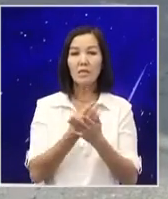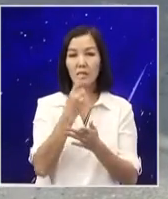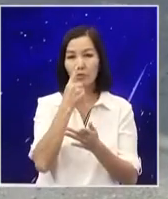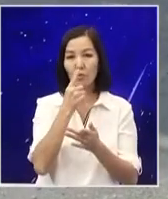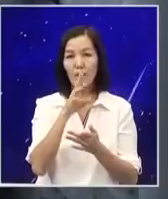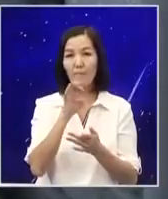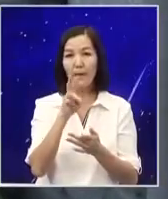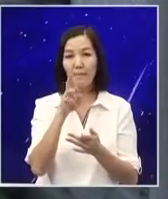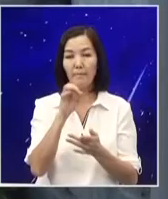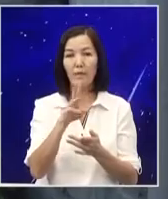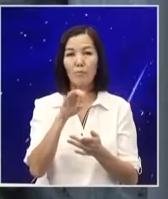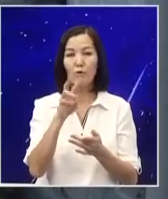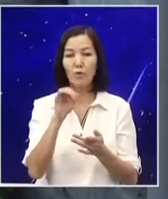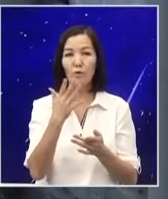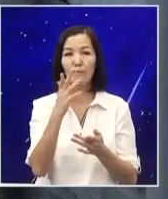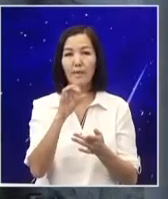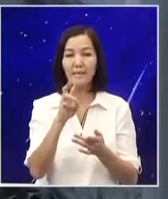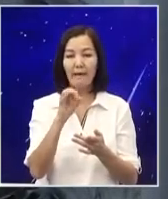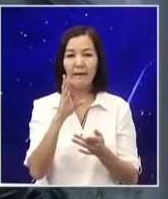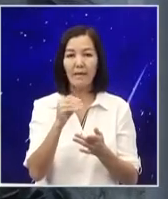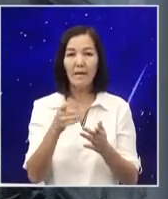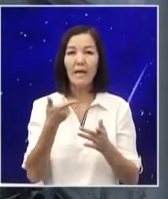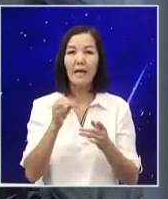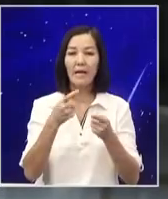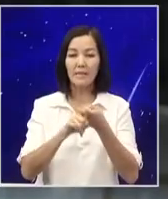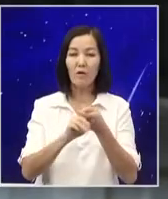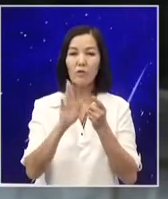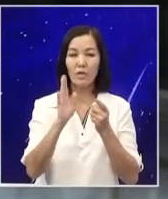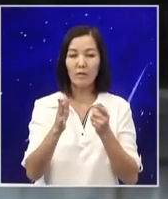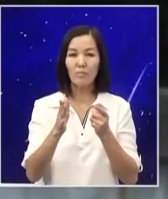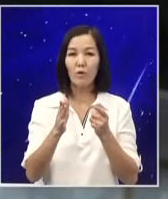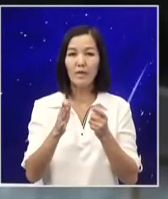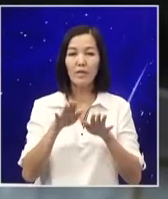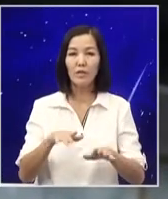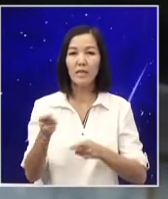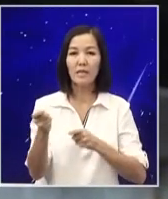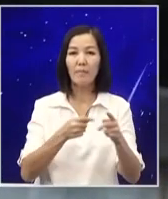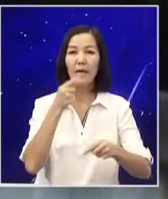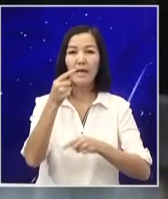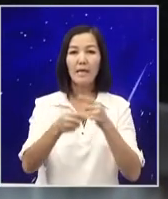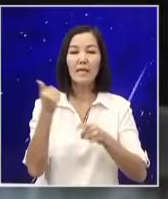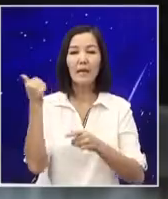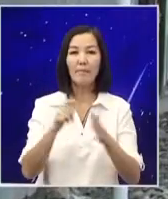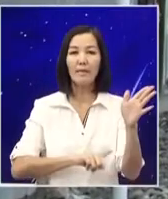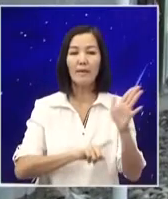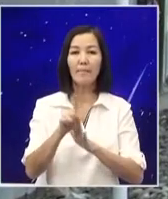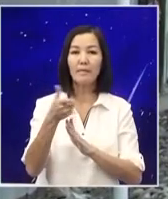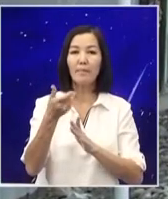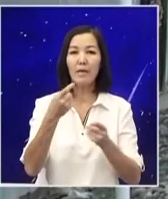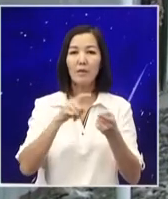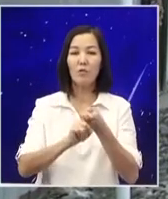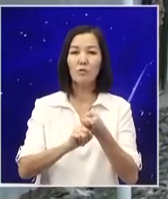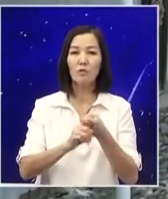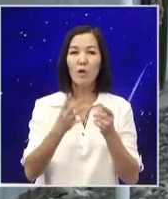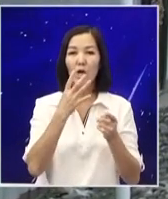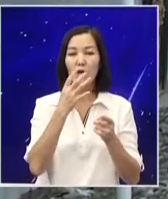Мәмбет, Жамбыл, Мұқыра, Бесқайнар ауыл тұрғындары көгілдір отынның қызығын көре алады. Жергілікті билік келер аптада газ тарту жұмыстары басталып, жыл